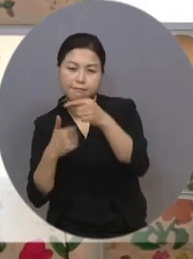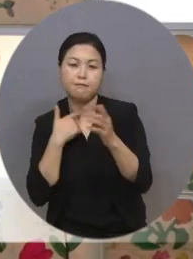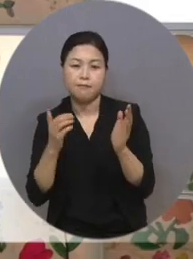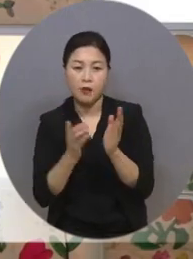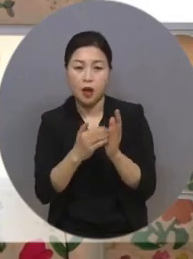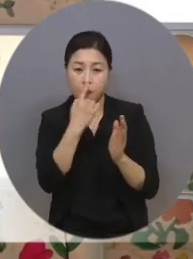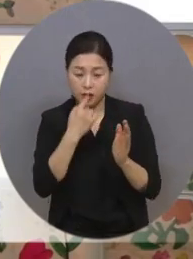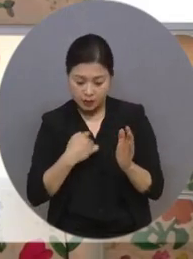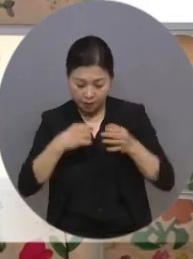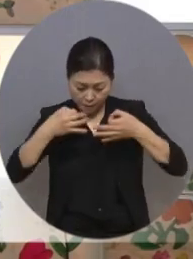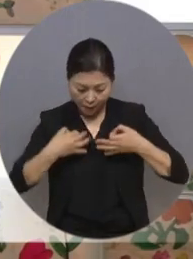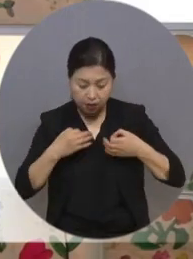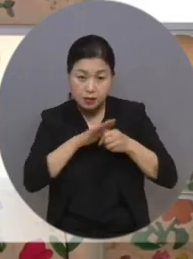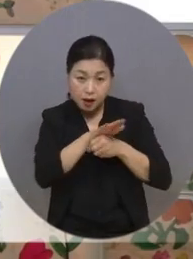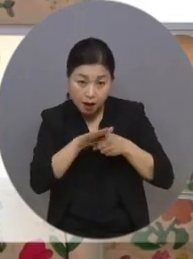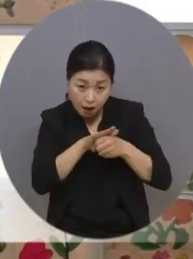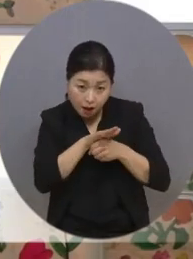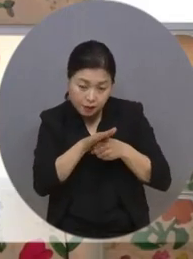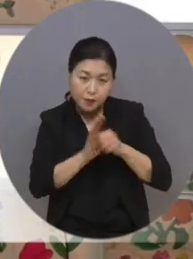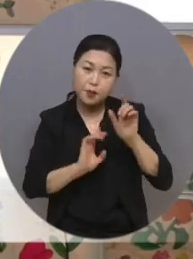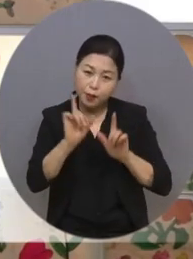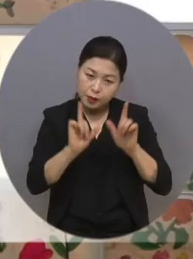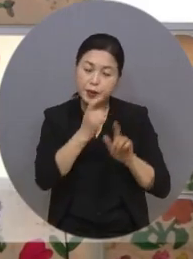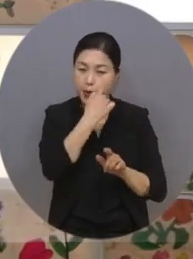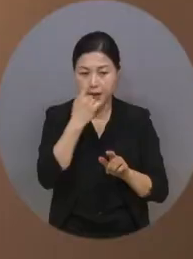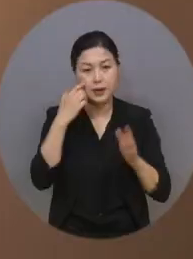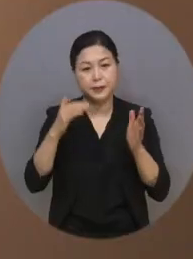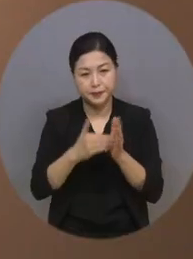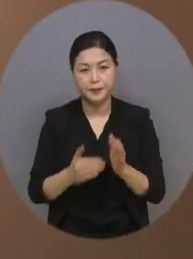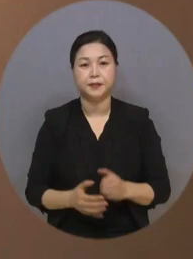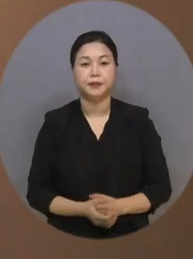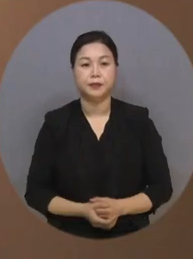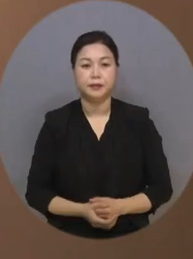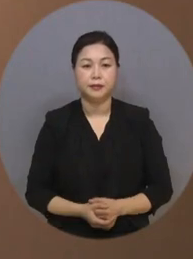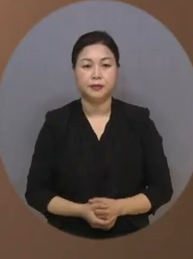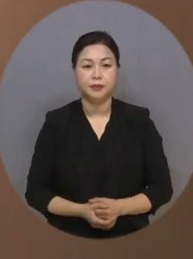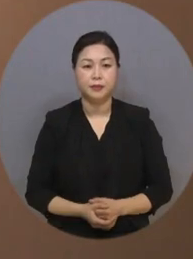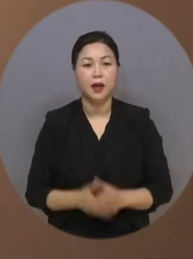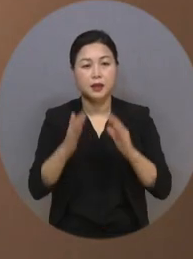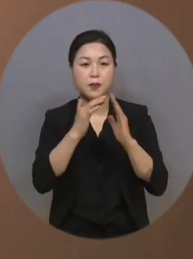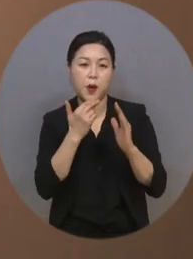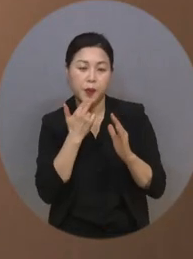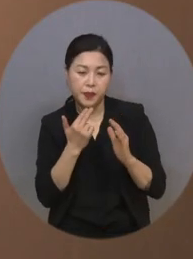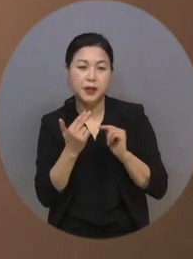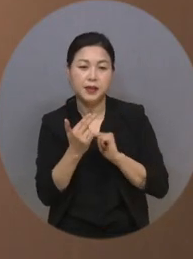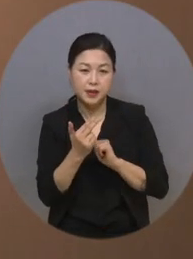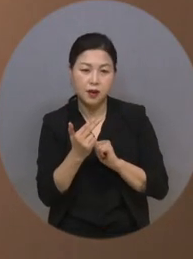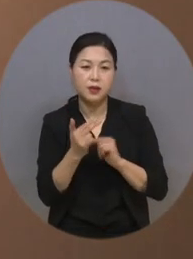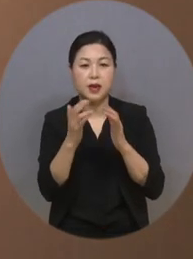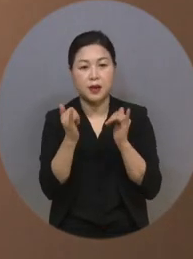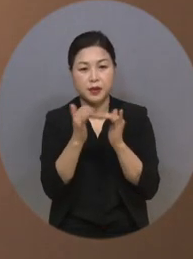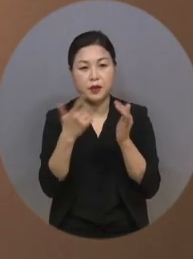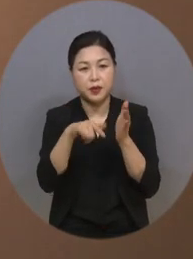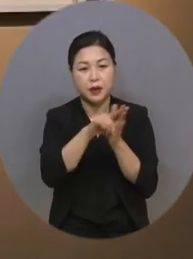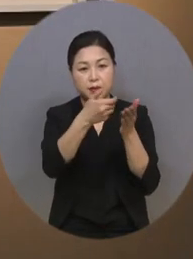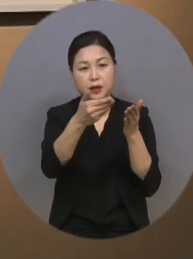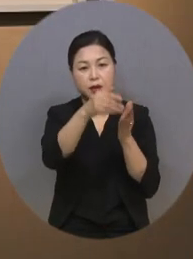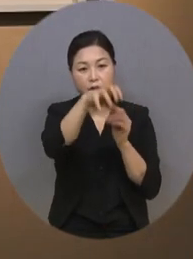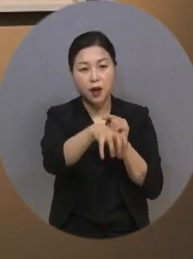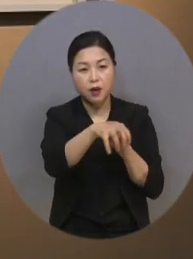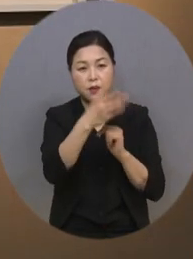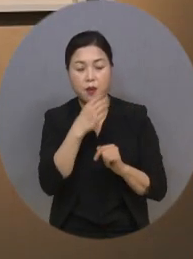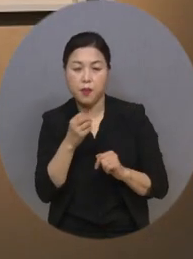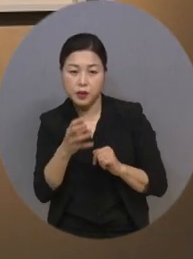스스로를 사랑하는 눈빛으로 다 바뀌어 있는 것을 확인했습니다. 홈리스 미술관은 보건복지부 노숙인 지원 사업으로